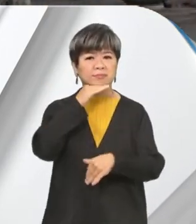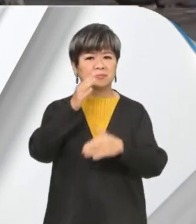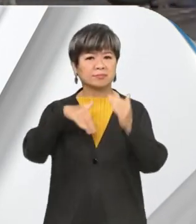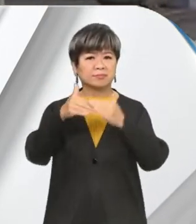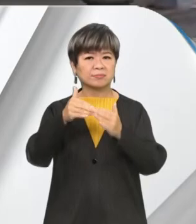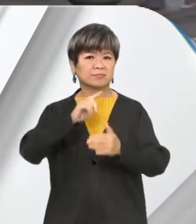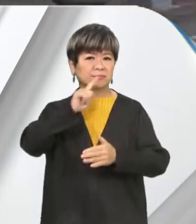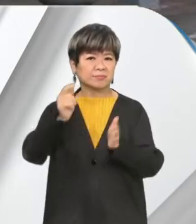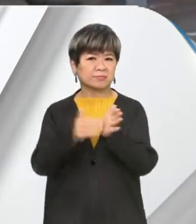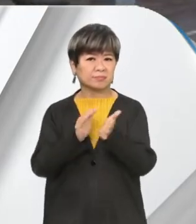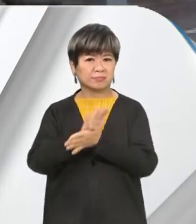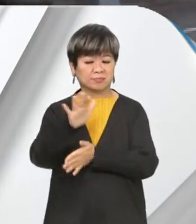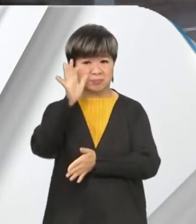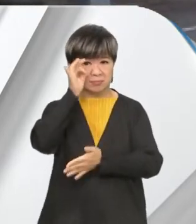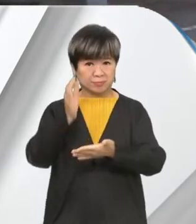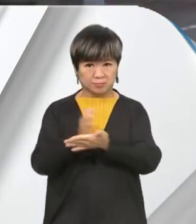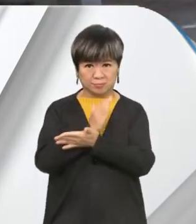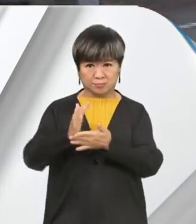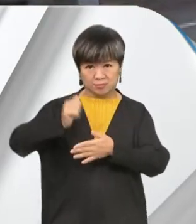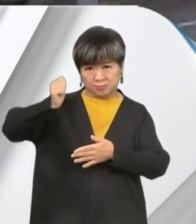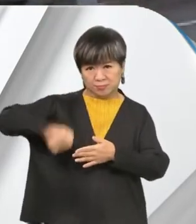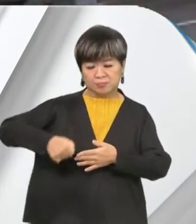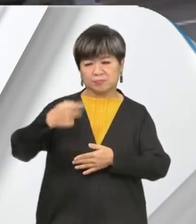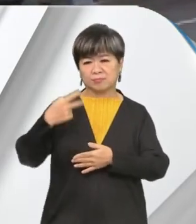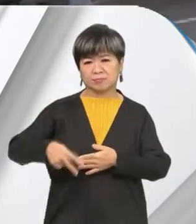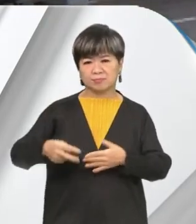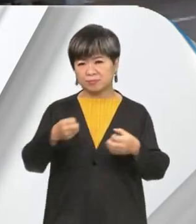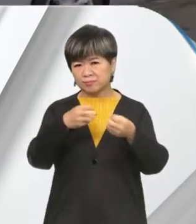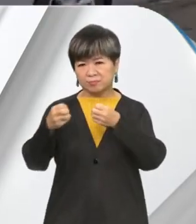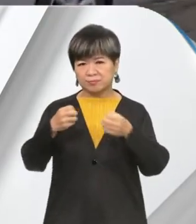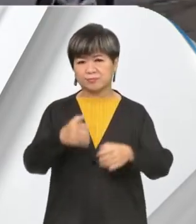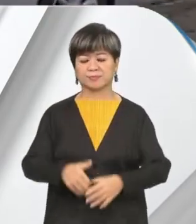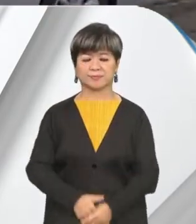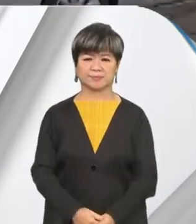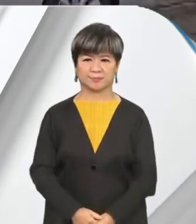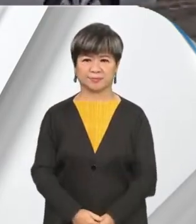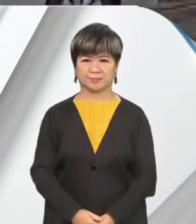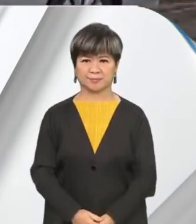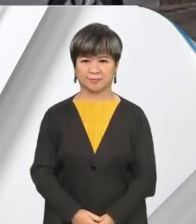上诉以后，相关的判决确定再来做讨论。下个新闻总之面，美丽报道。